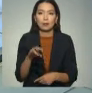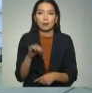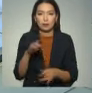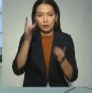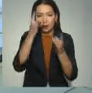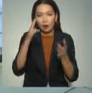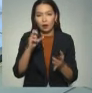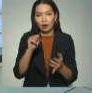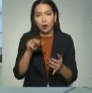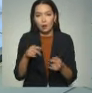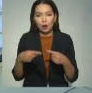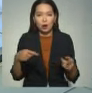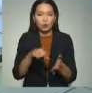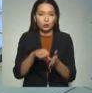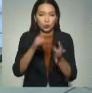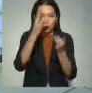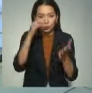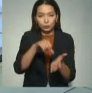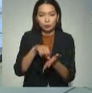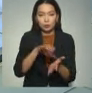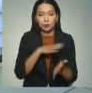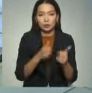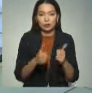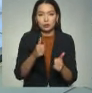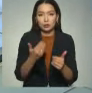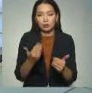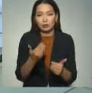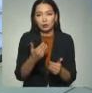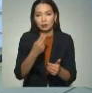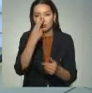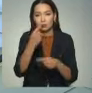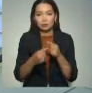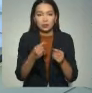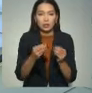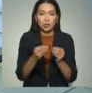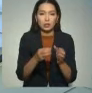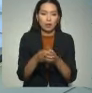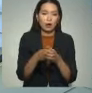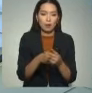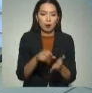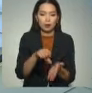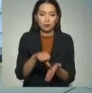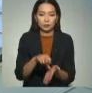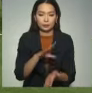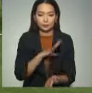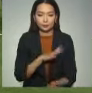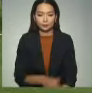разных учреждений культуры. Соревнование, ставшее традиционным, в этом году собрало 10 команд. Берег Сейльбек следил за